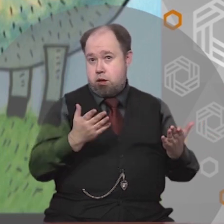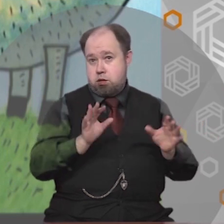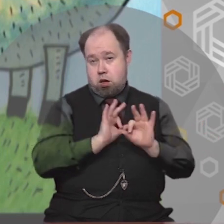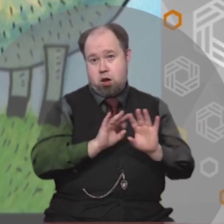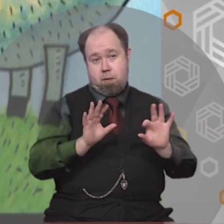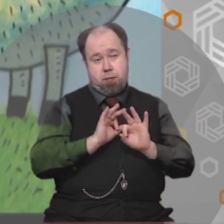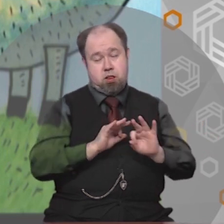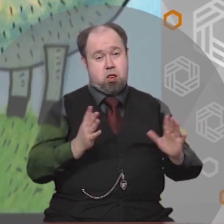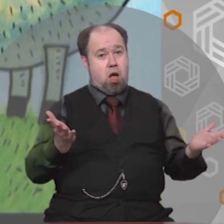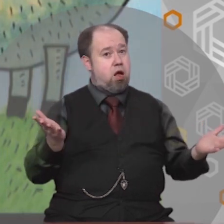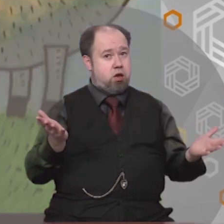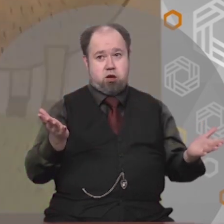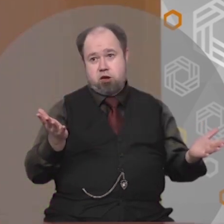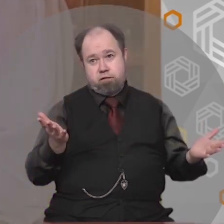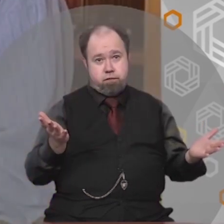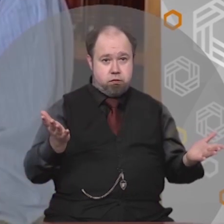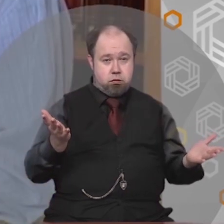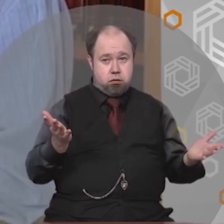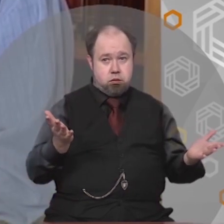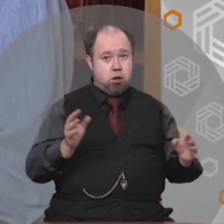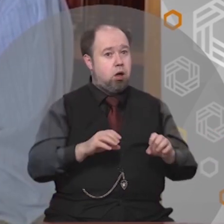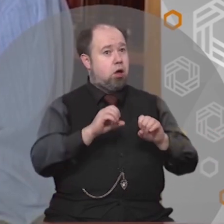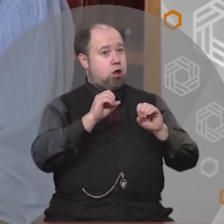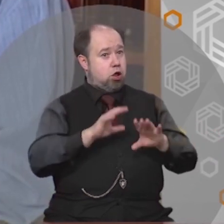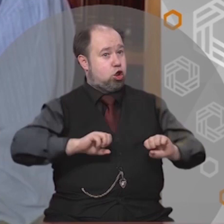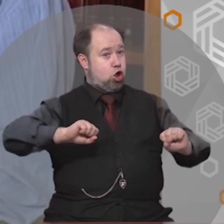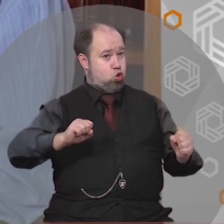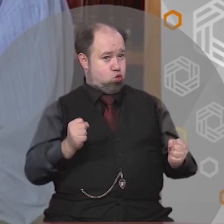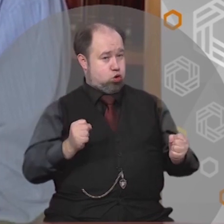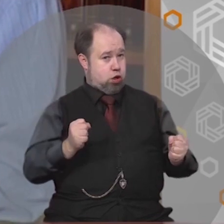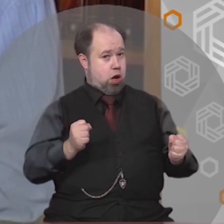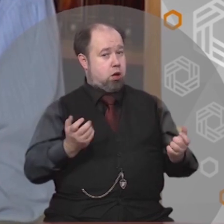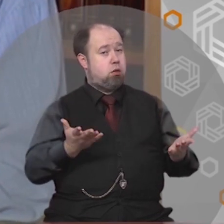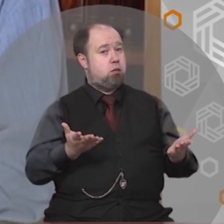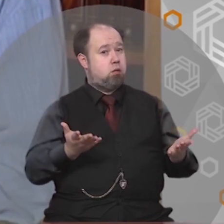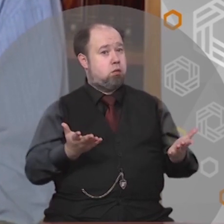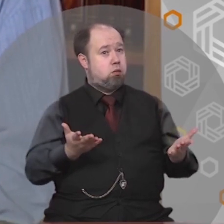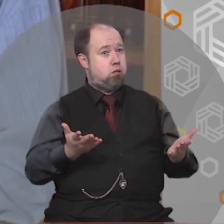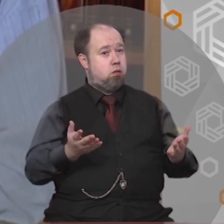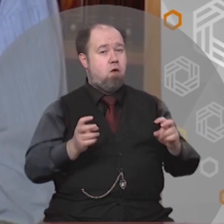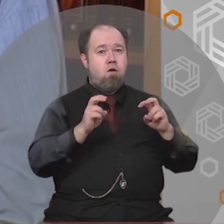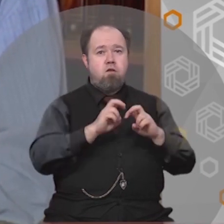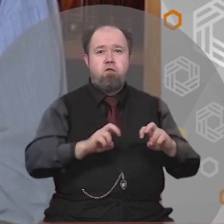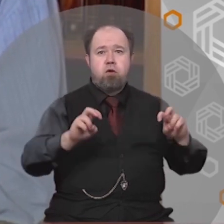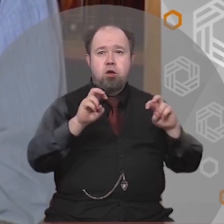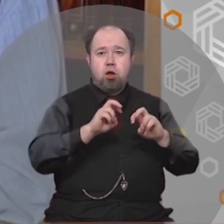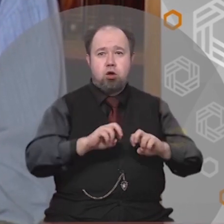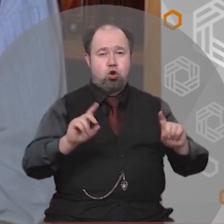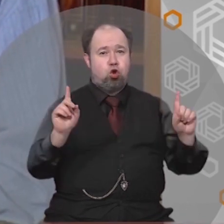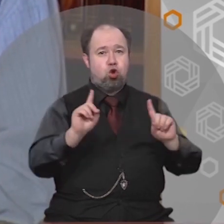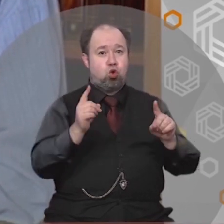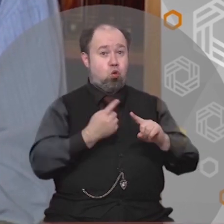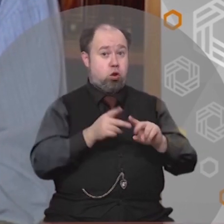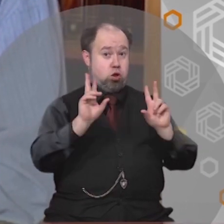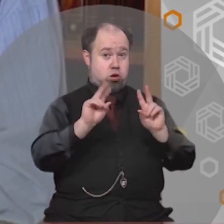без комментариев». И решили друзья во что бы то ни стало выяснить,